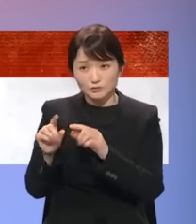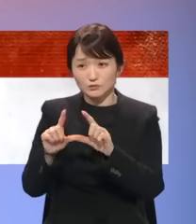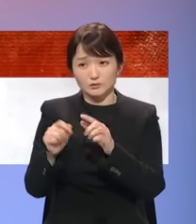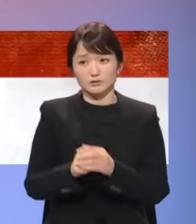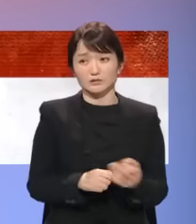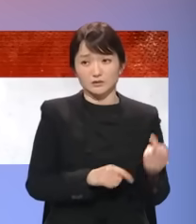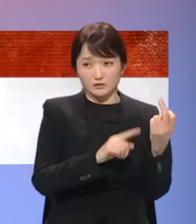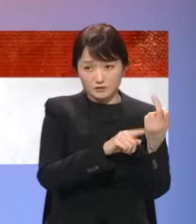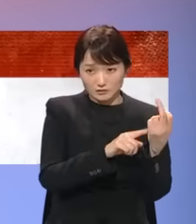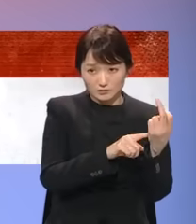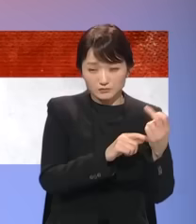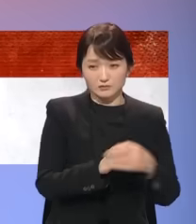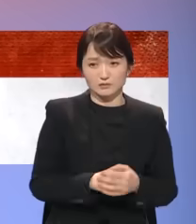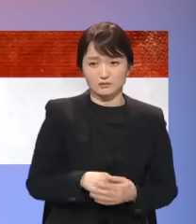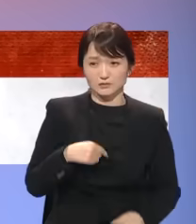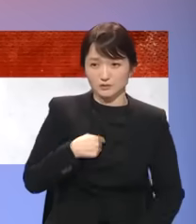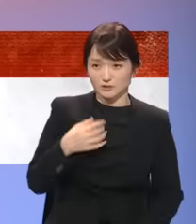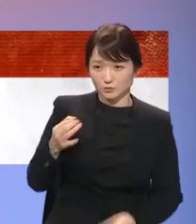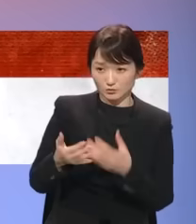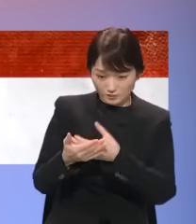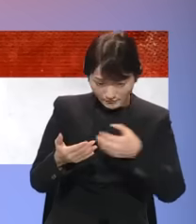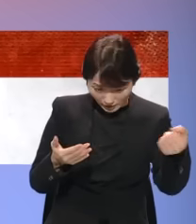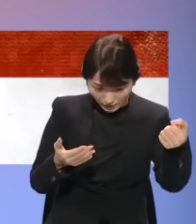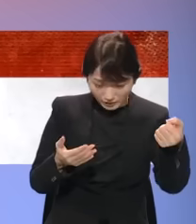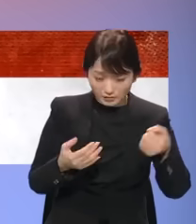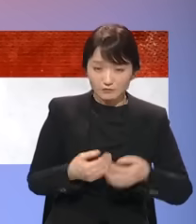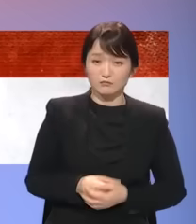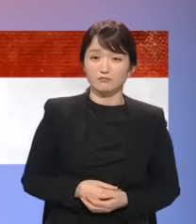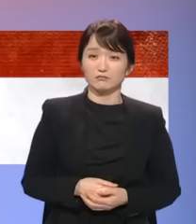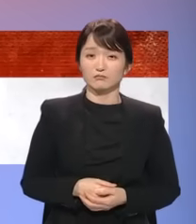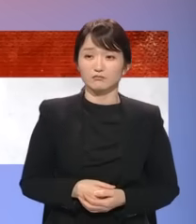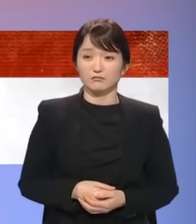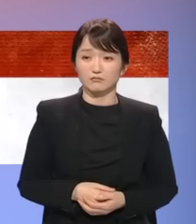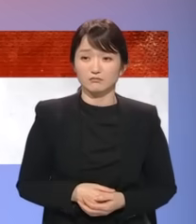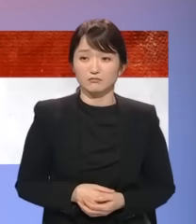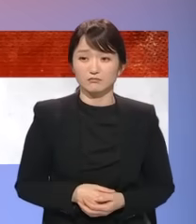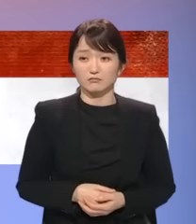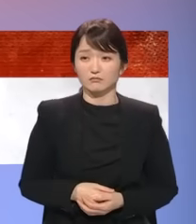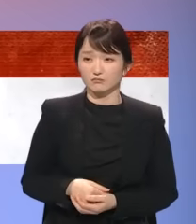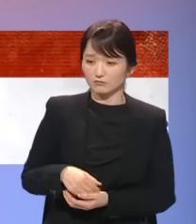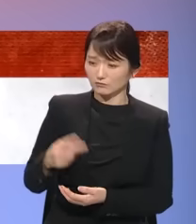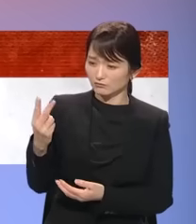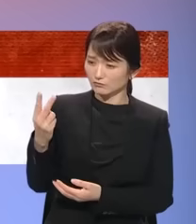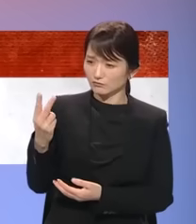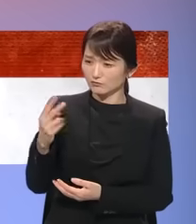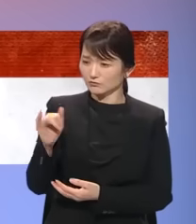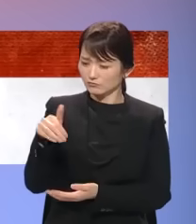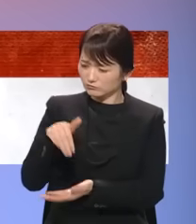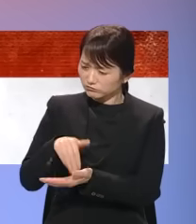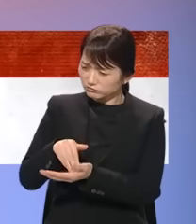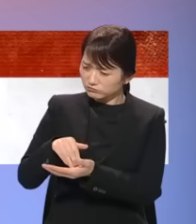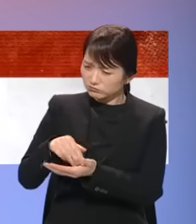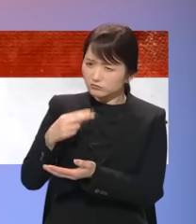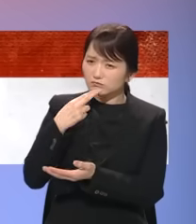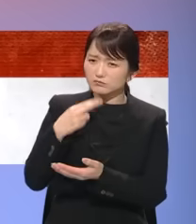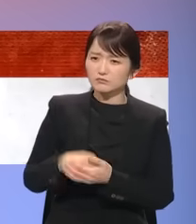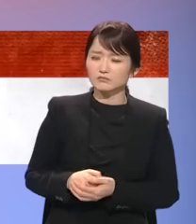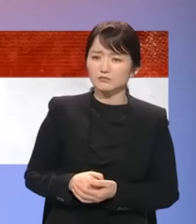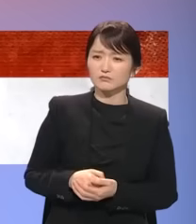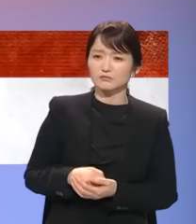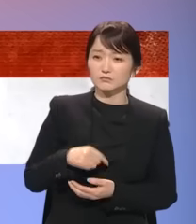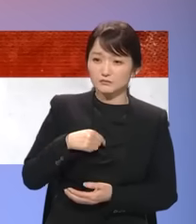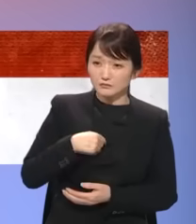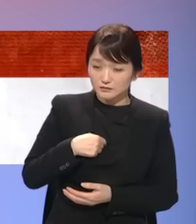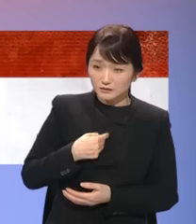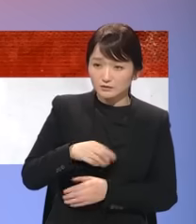저해 한테 돈을 뺏으려고 하는거다 그리고 뭐 끝까지 반성하지 않는 모습을 계속 보였어요 자기네들이 오히려 기자님들